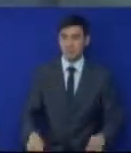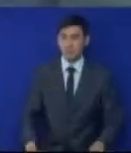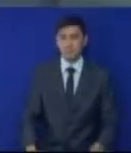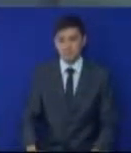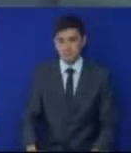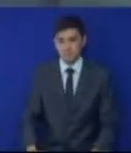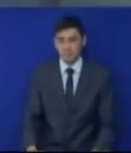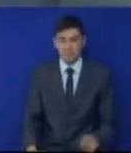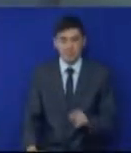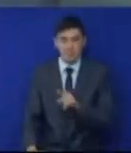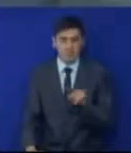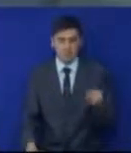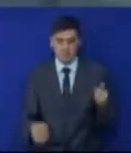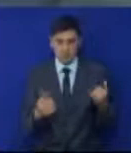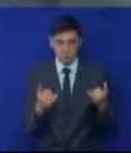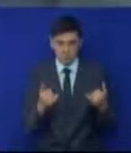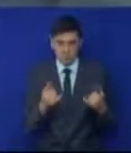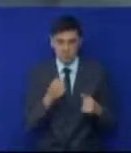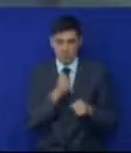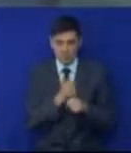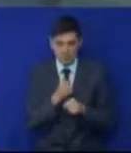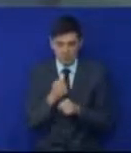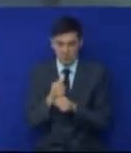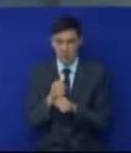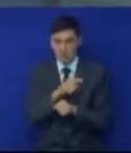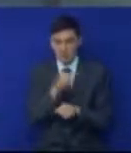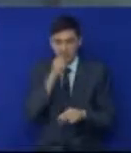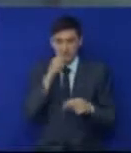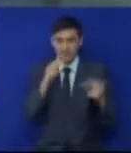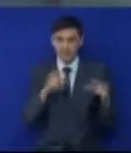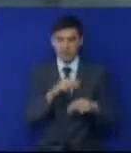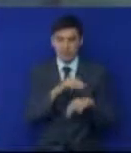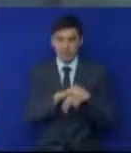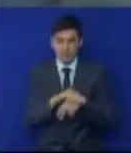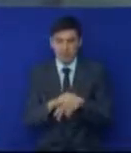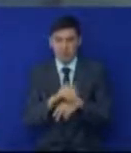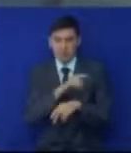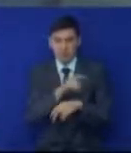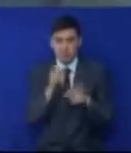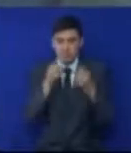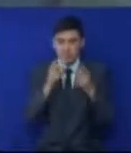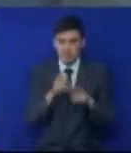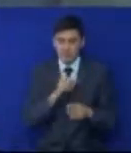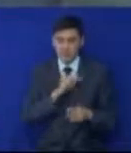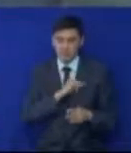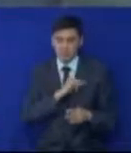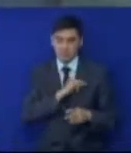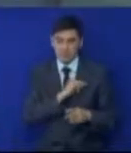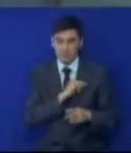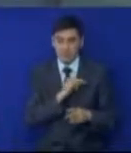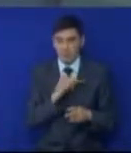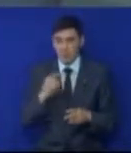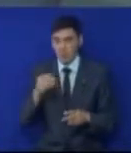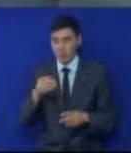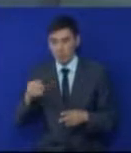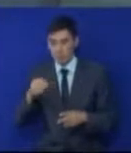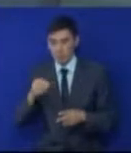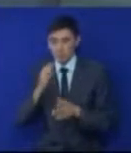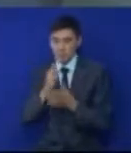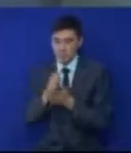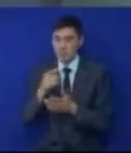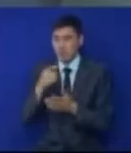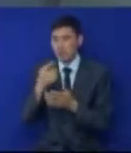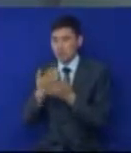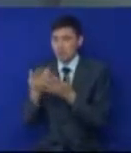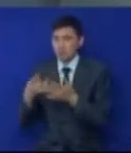Бүгінгі еңбектеріңіз, сіздердің көрсеткіштеріңіз, яғни серпін бар. Біріншіден ол кәсіби мамандар жұмыс істейді деген сөз. Мен облысымыздағы көптеген